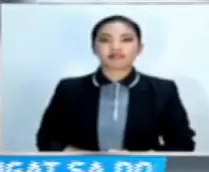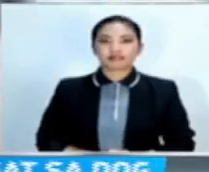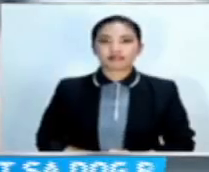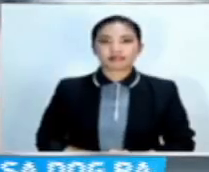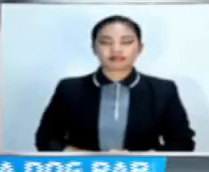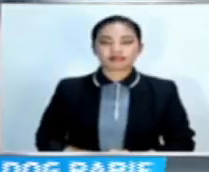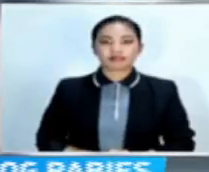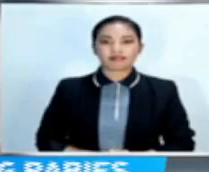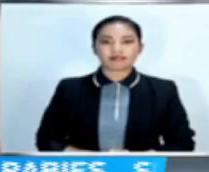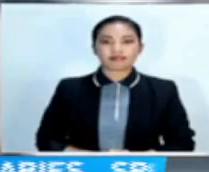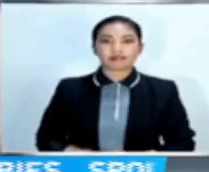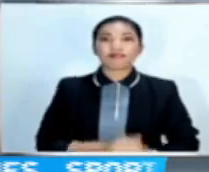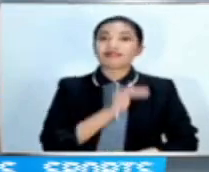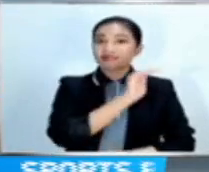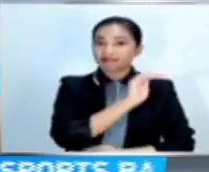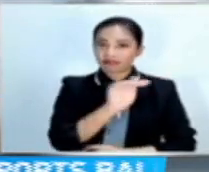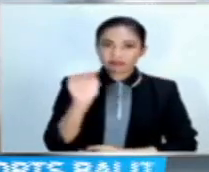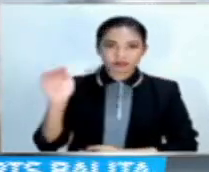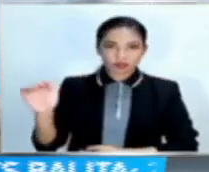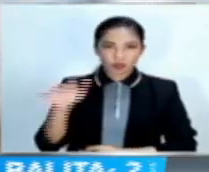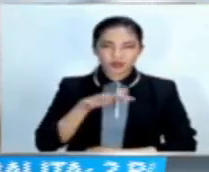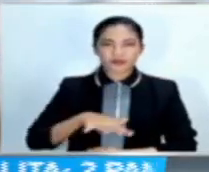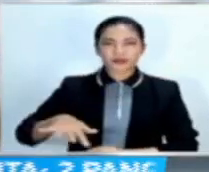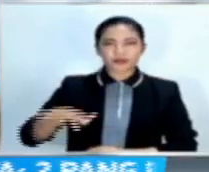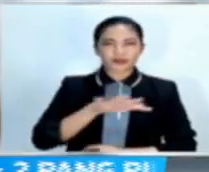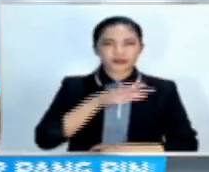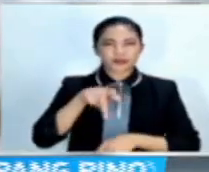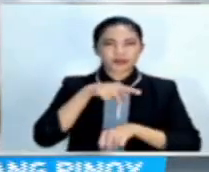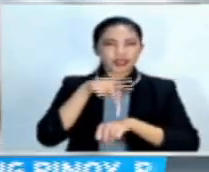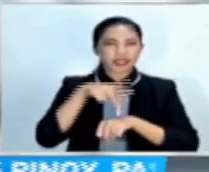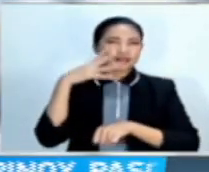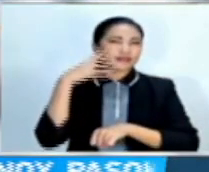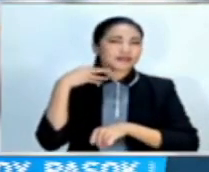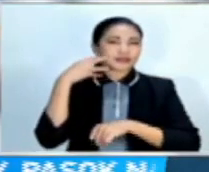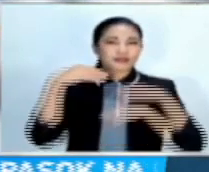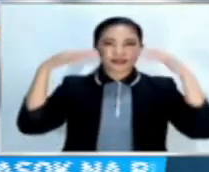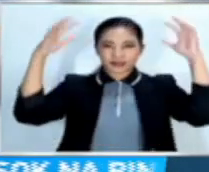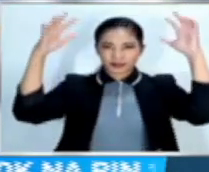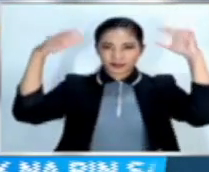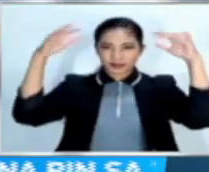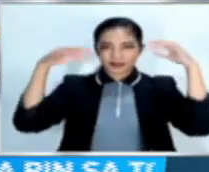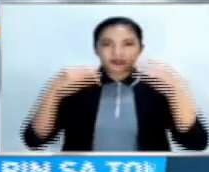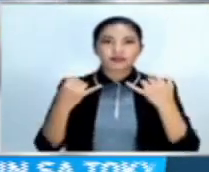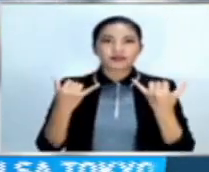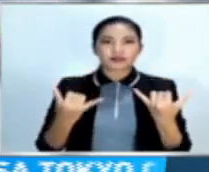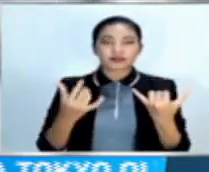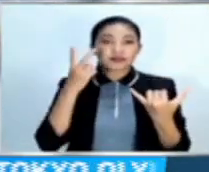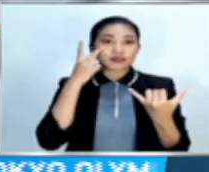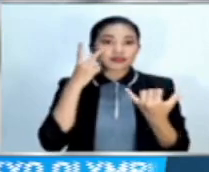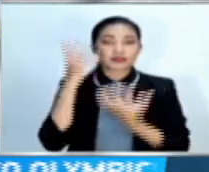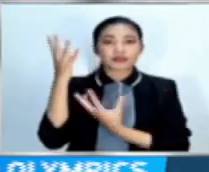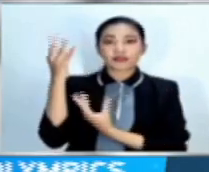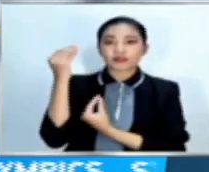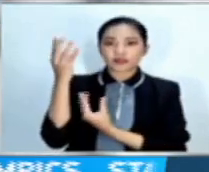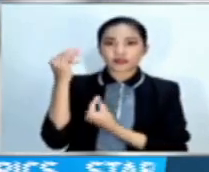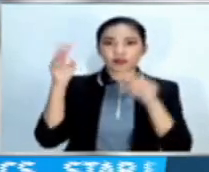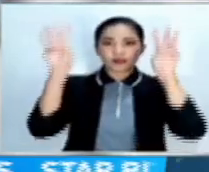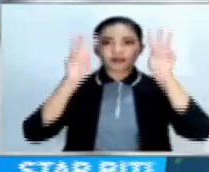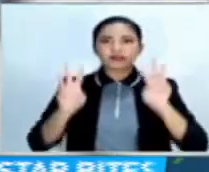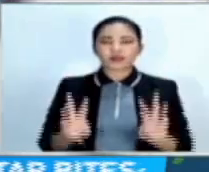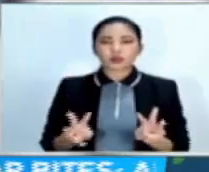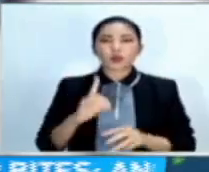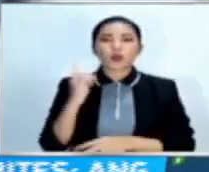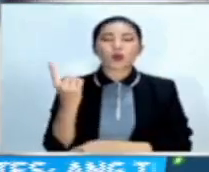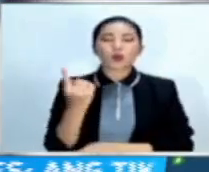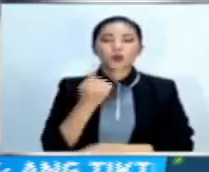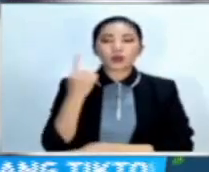Mga kapuso, halos buong bansa ang makararanas ng pag-uulan ngayong araw. Base sa rainfall forecast ng Metro Weather, tanging Bicol region lamang